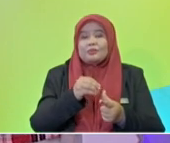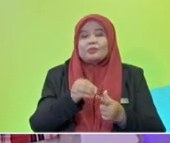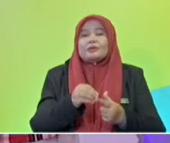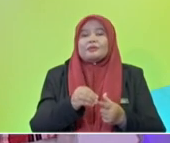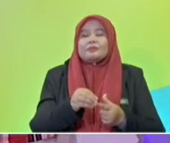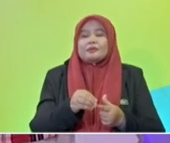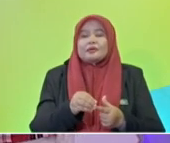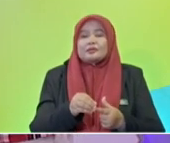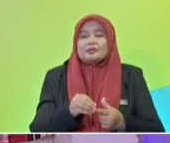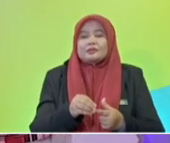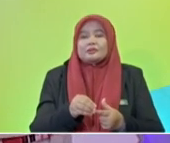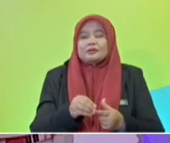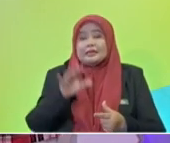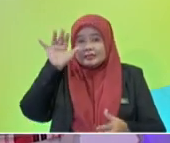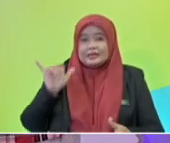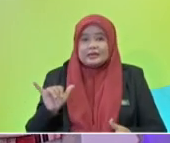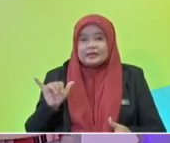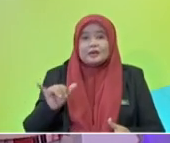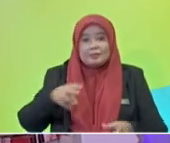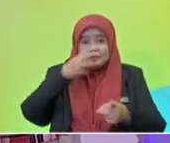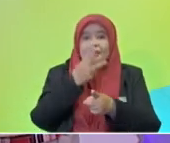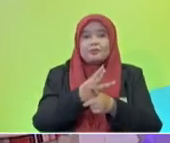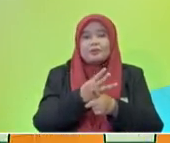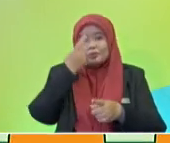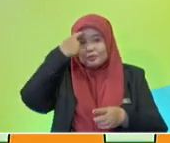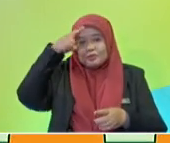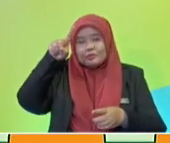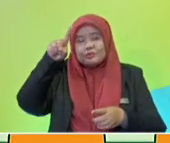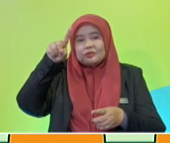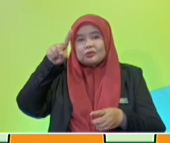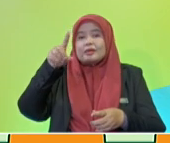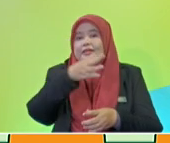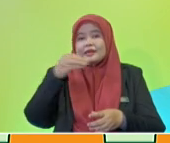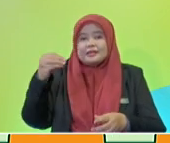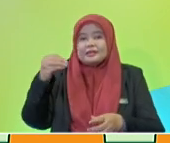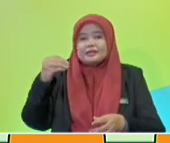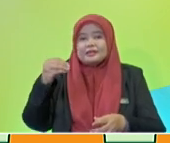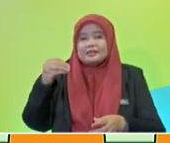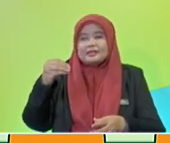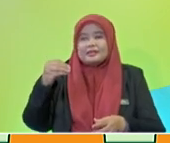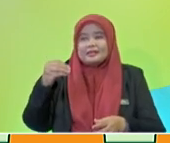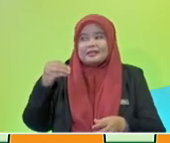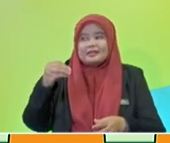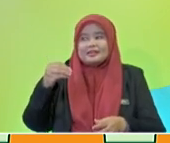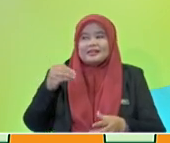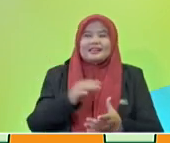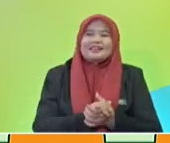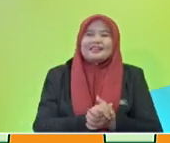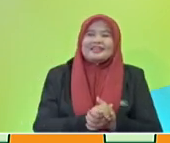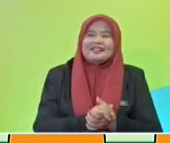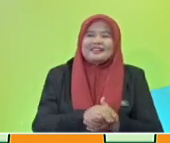dan atau yang bahawa untuk dan cukuplah lima tu Cikgu